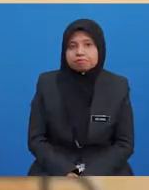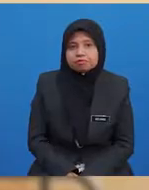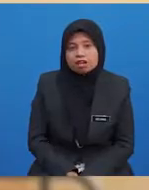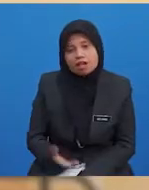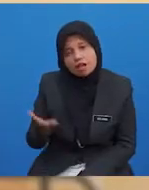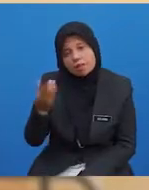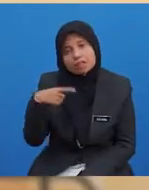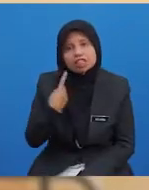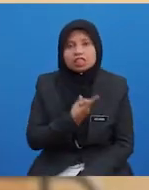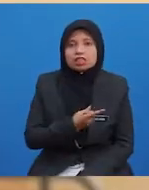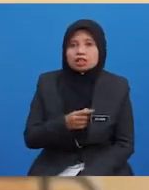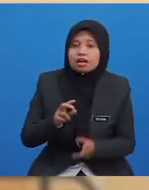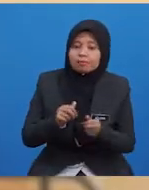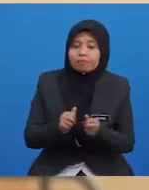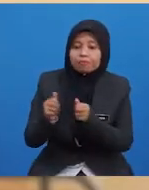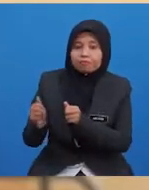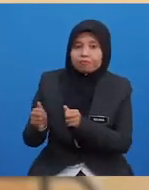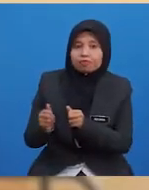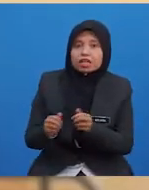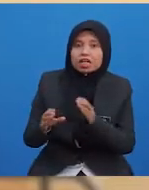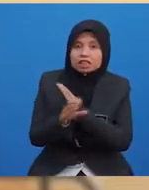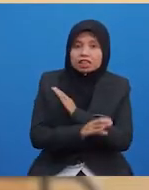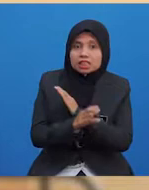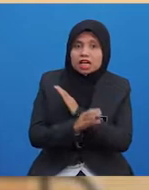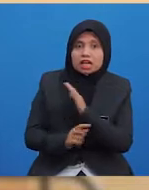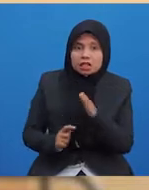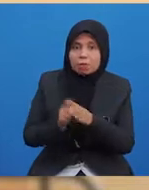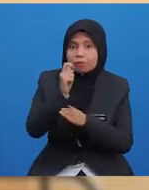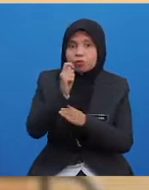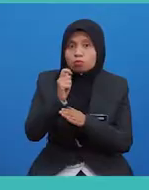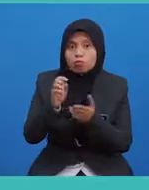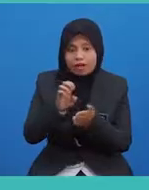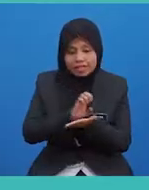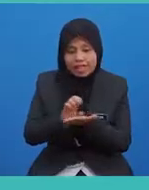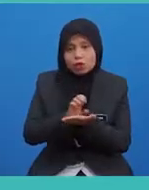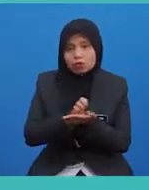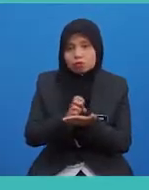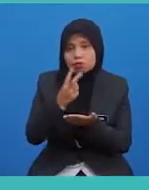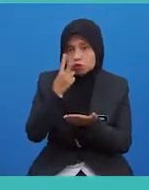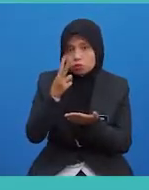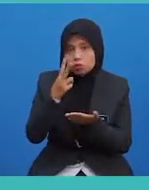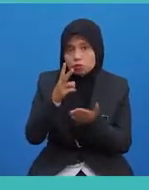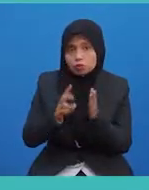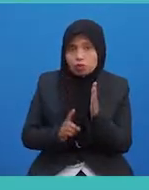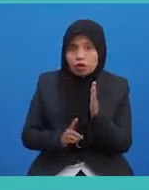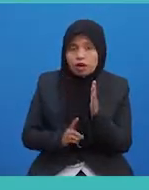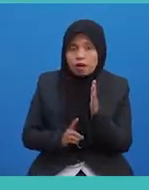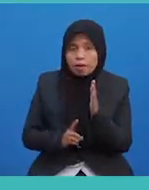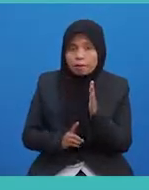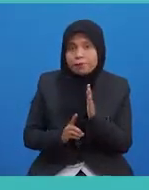Mari kita beralih pula kepada negara yang kadar pertumbuhan ekonominya menunjukkan pola meningkat,